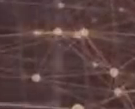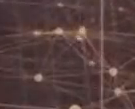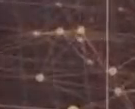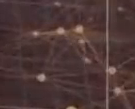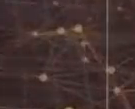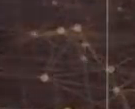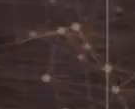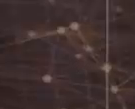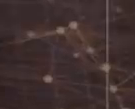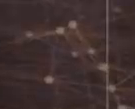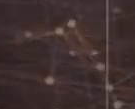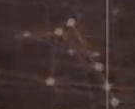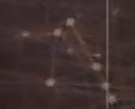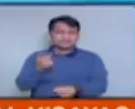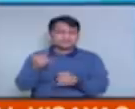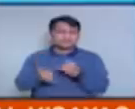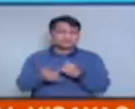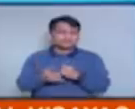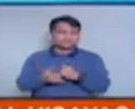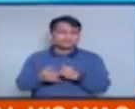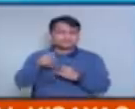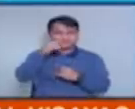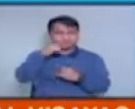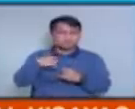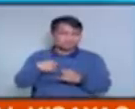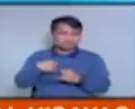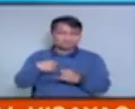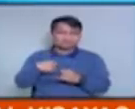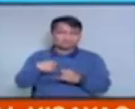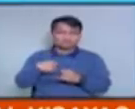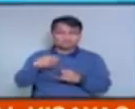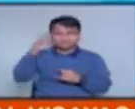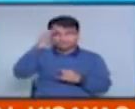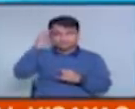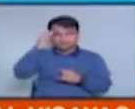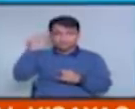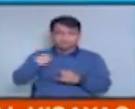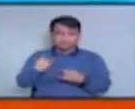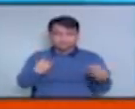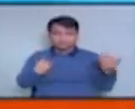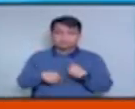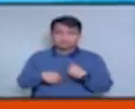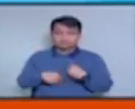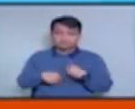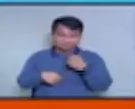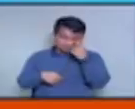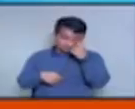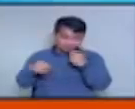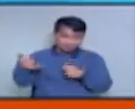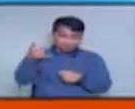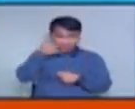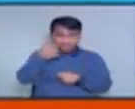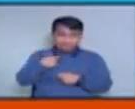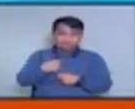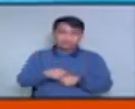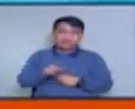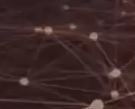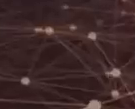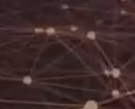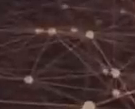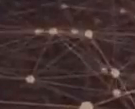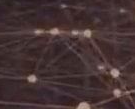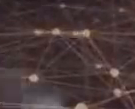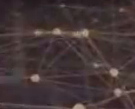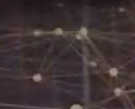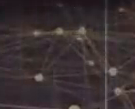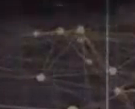PH. Kailan po kayo huli nag-usap, sir? Kahapon po, nung nalaman niya na pupunta po ako dito, tumawag po siya, sir. Anong sabi po?